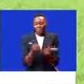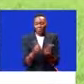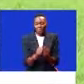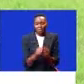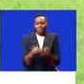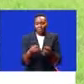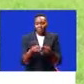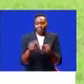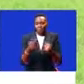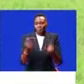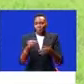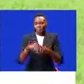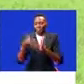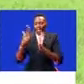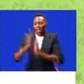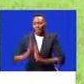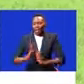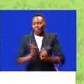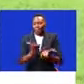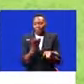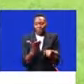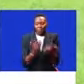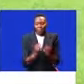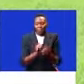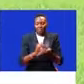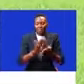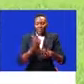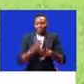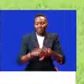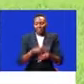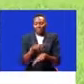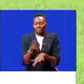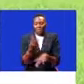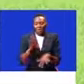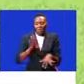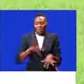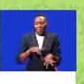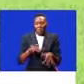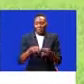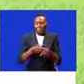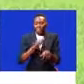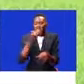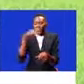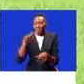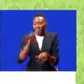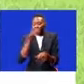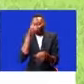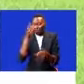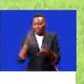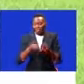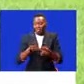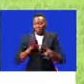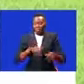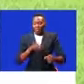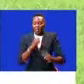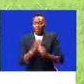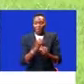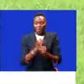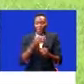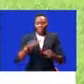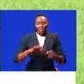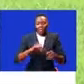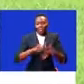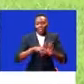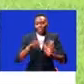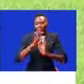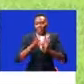gwandruok mana ng'eny e udi ni samoro ay kelo ang'o mag mon ka ne onge nikech mondwa be ne timo ujwa kali ka sama no yao project makan mana dhi